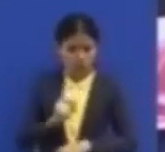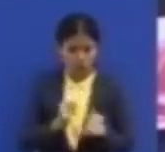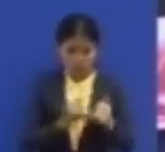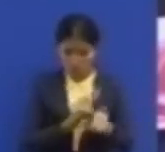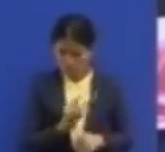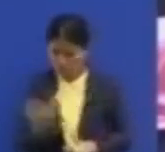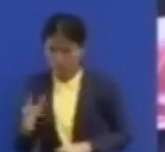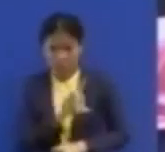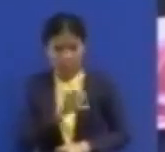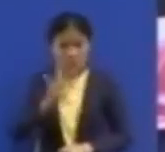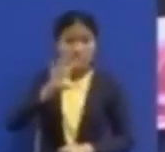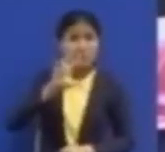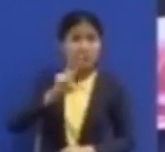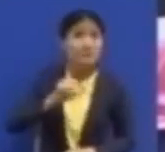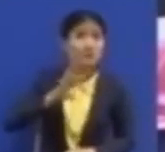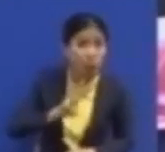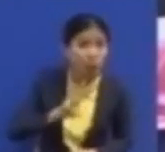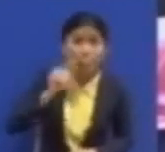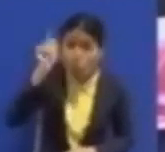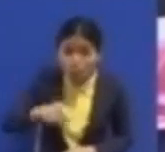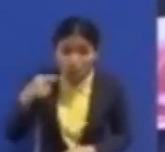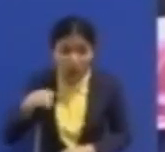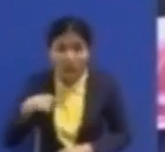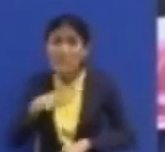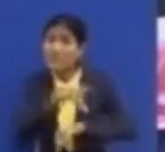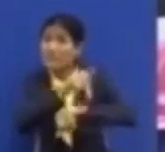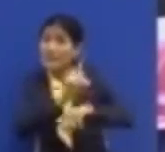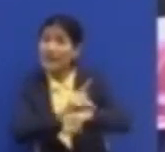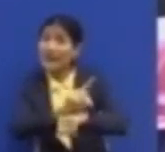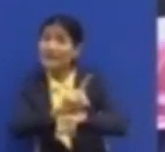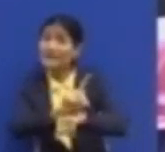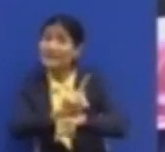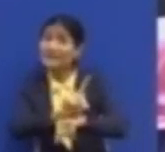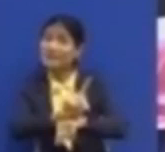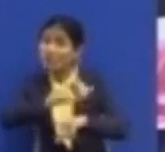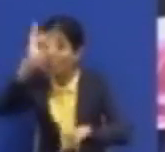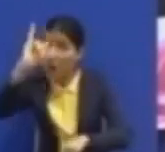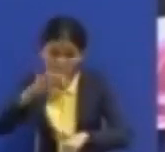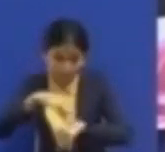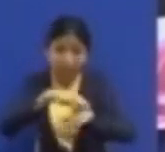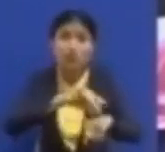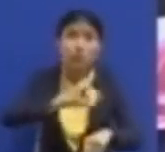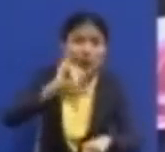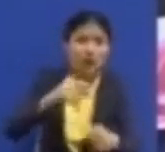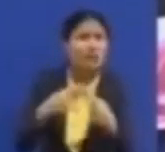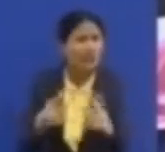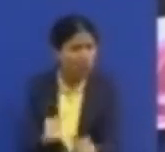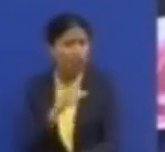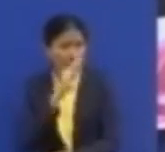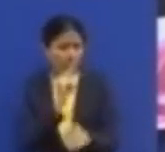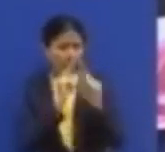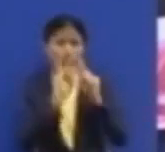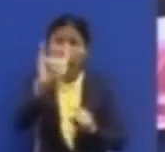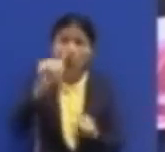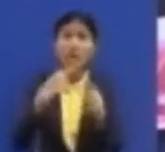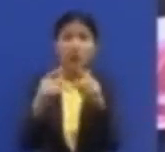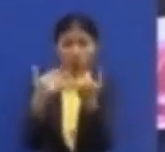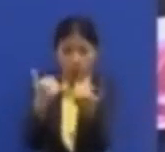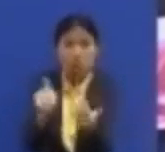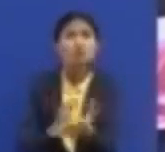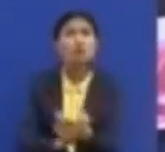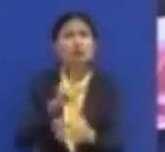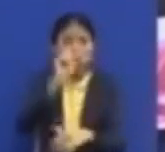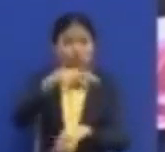จะได้เป็นประธานสภาวันนี้นี่เรายังไม่ได้พูดเลยนะครับแต่อยากจะให้มีการเลือกตั้งประธานสภารองประธานสภา